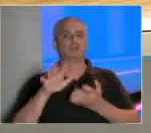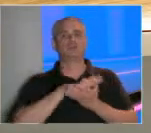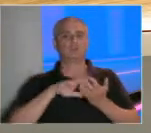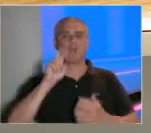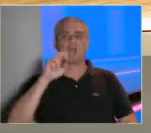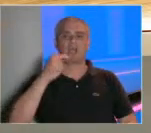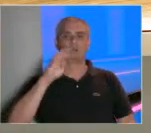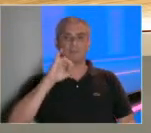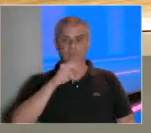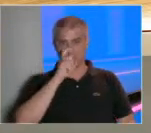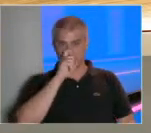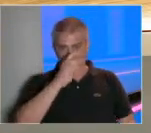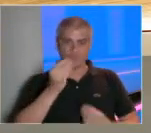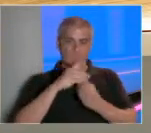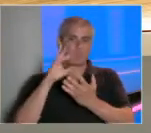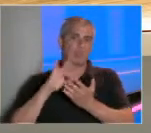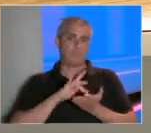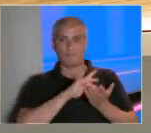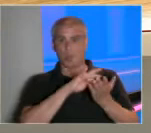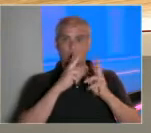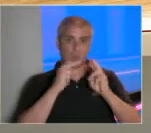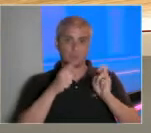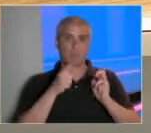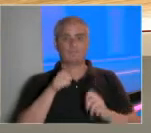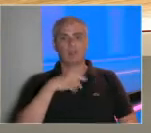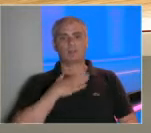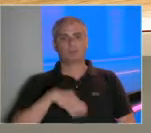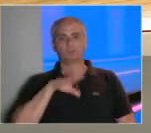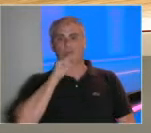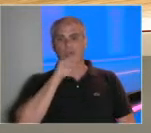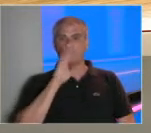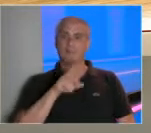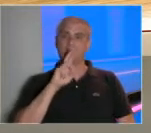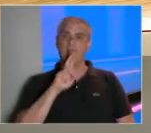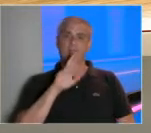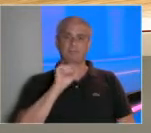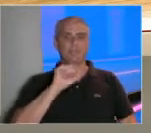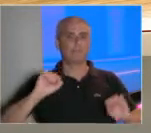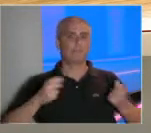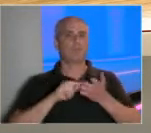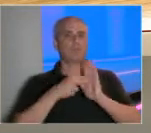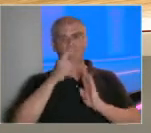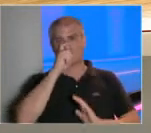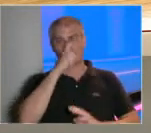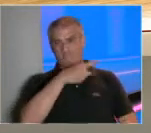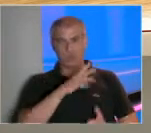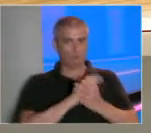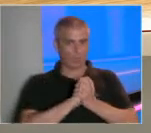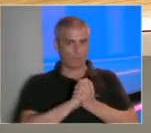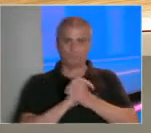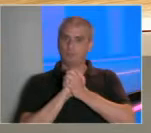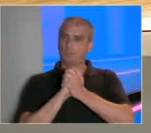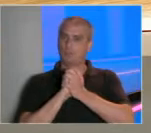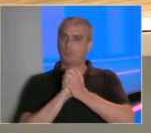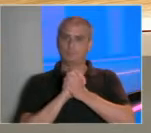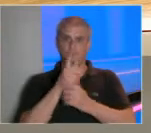אג'מי ביפו ומקומות נוספים בעיר, ועל כך אנחנו רוצים לדבר עם רמי סייג, פעיל פוליטי מיפו. שלום לך. שלום,